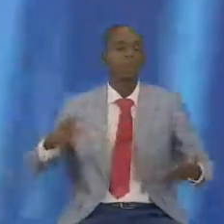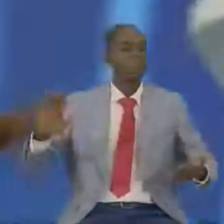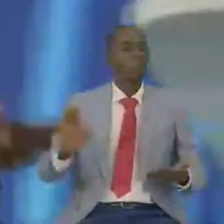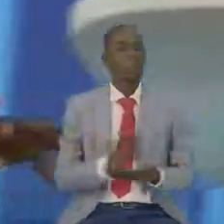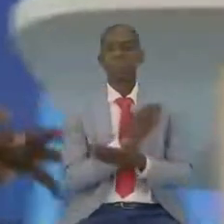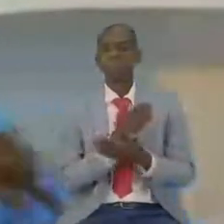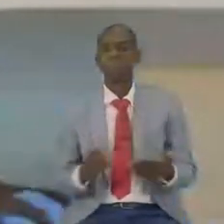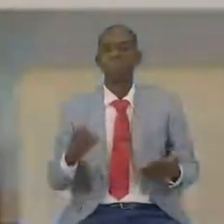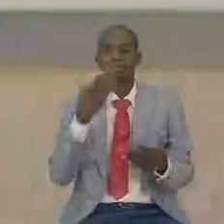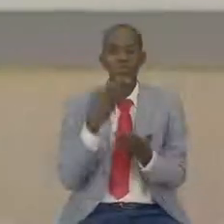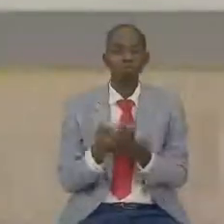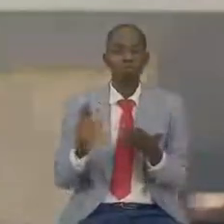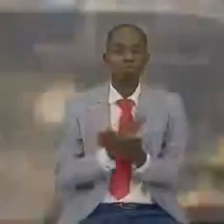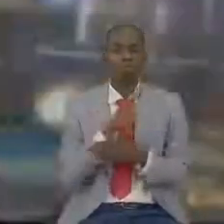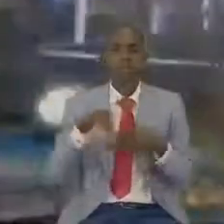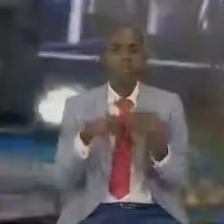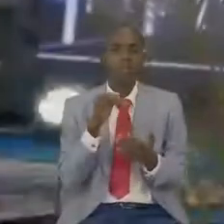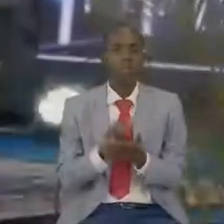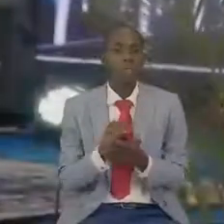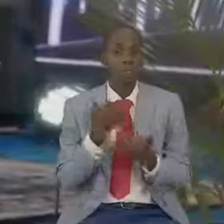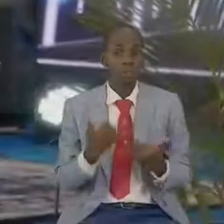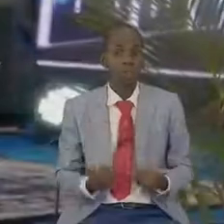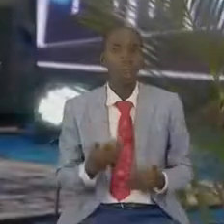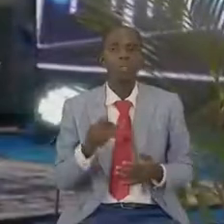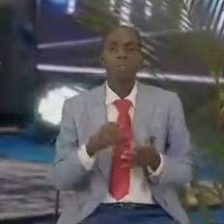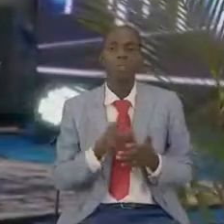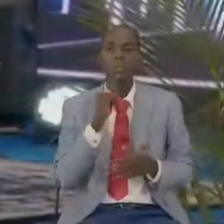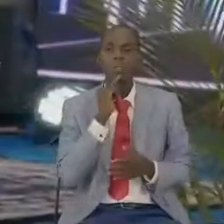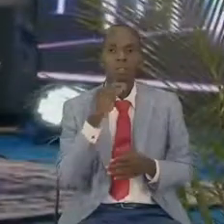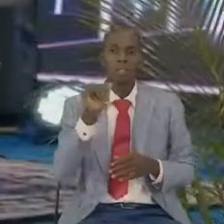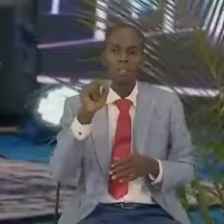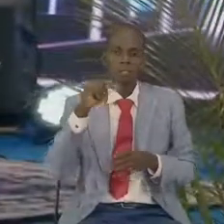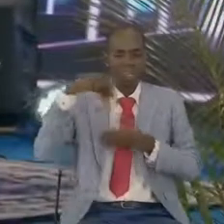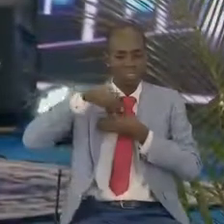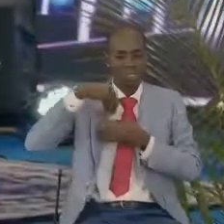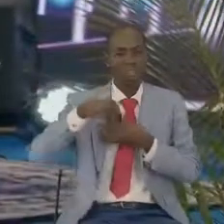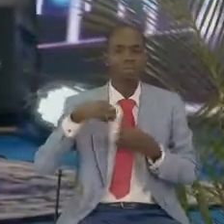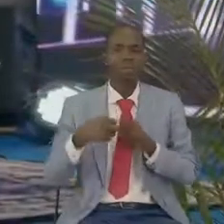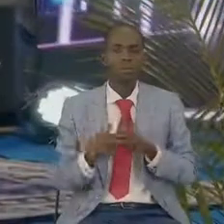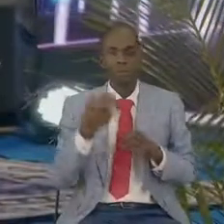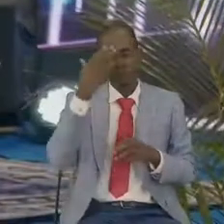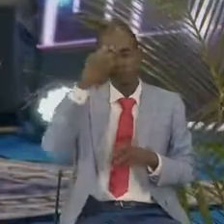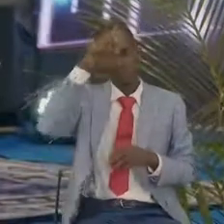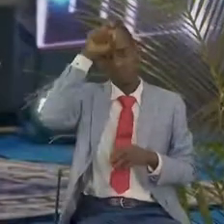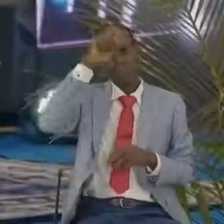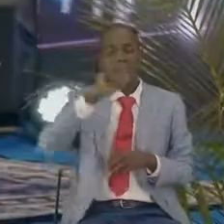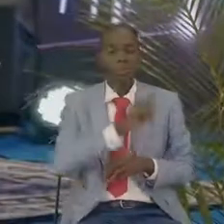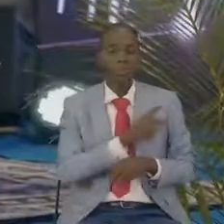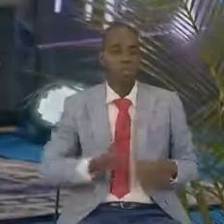cela. Maintenant, il y a un problème interne. Pharaon n'est pas là. Vous savez, certaines personnes